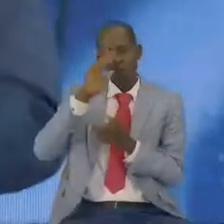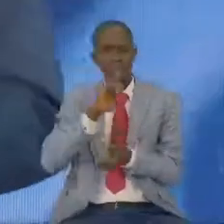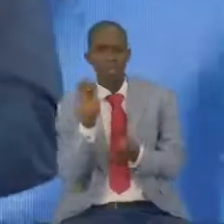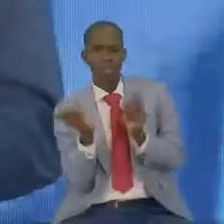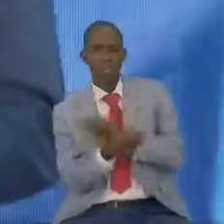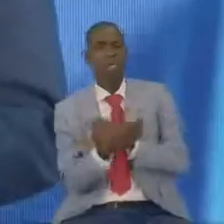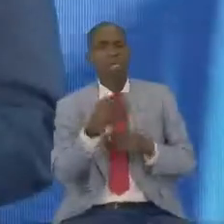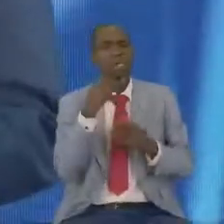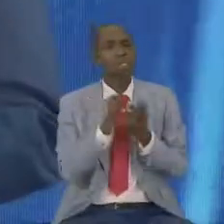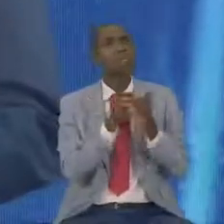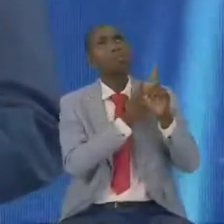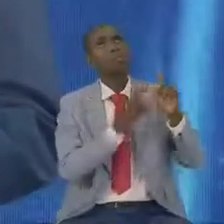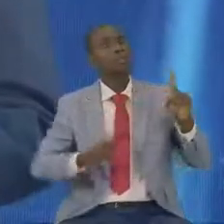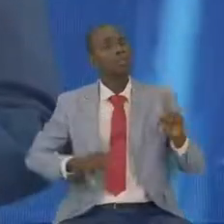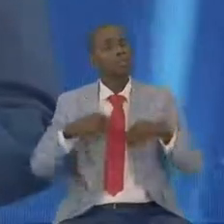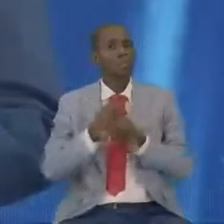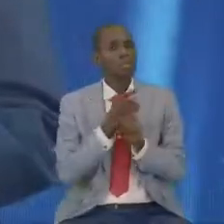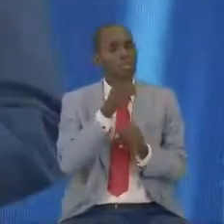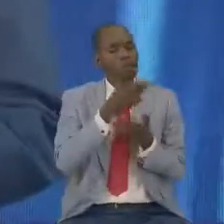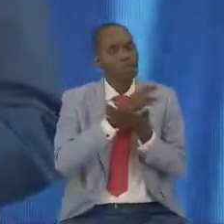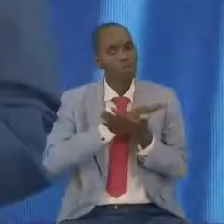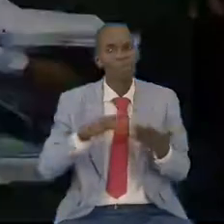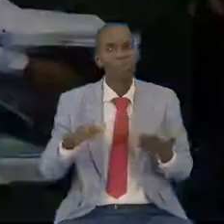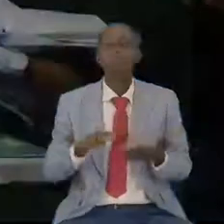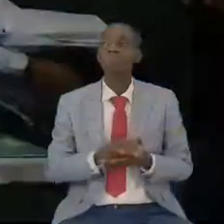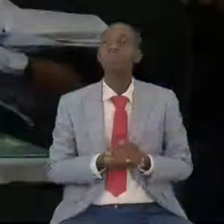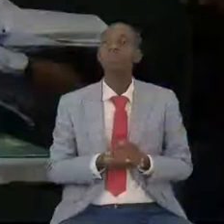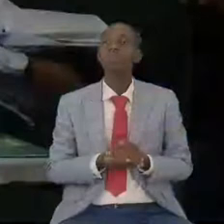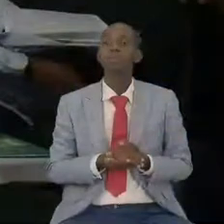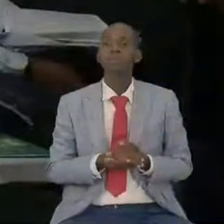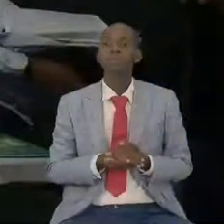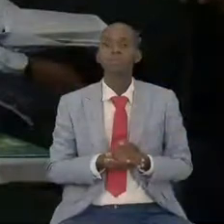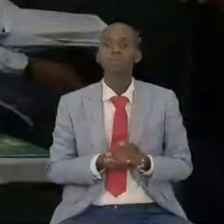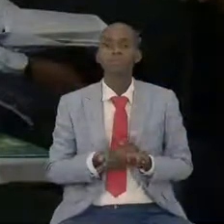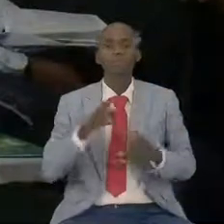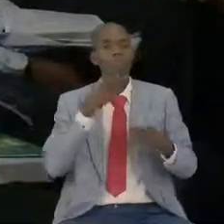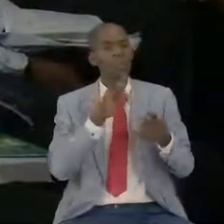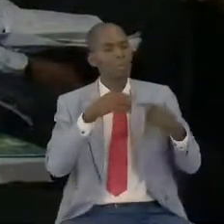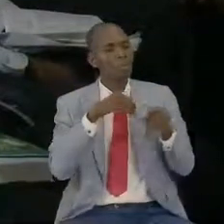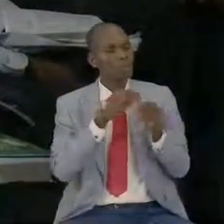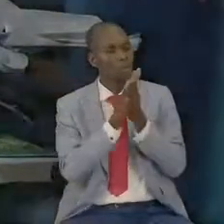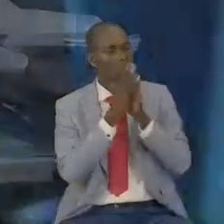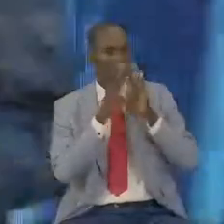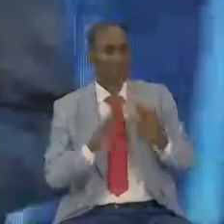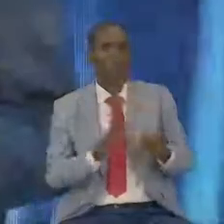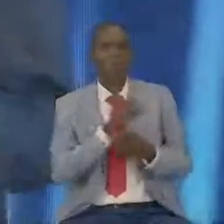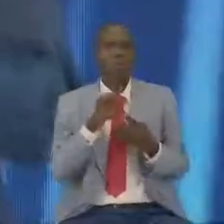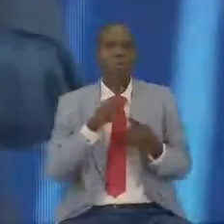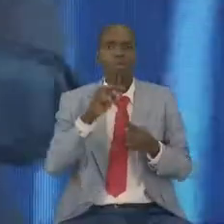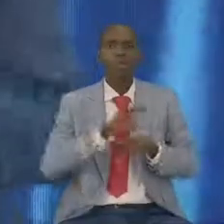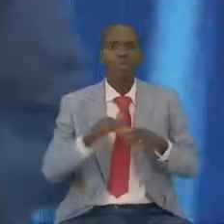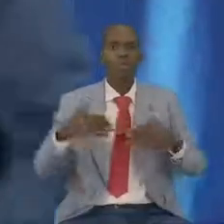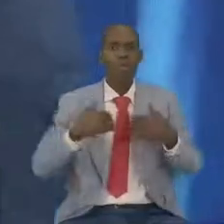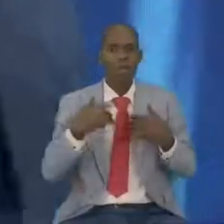Il a dit que Dieu te fasse aller en paix. Et tu iras en paix quand tu n'as